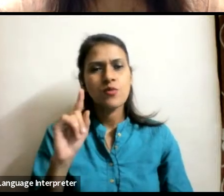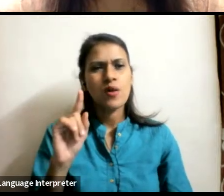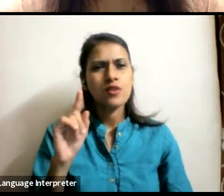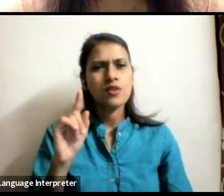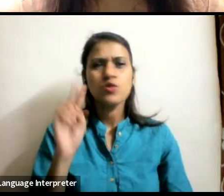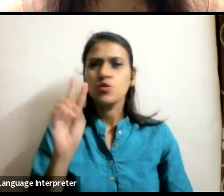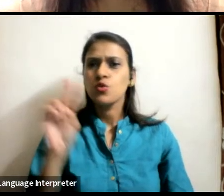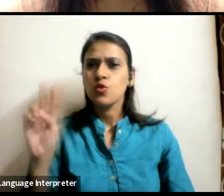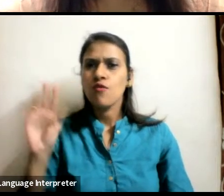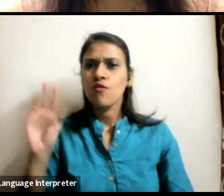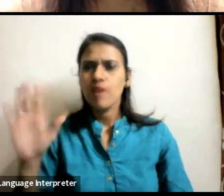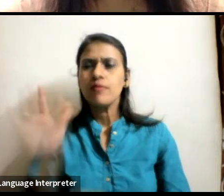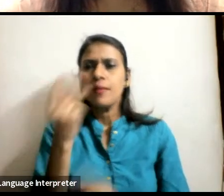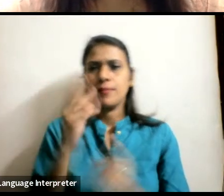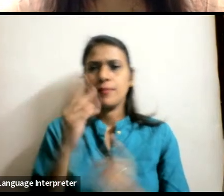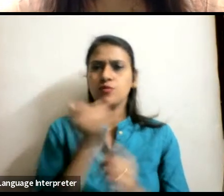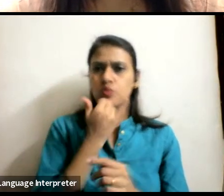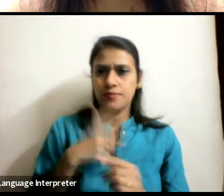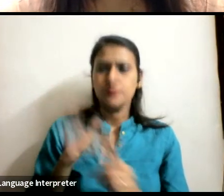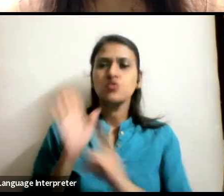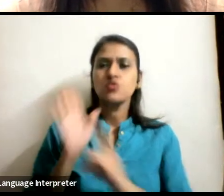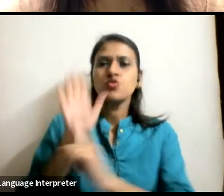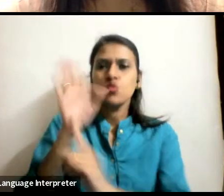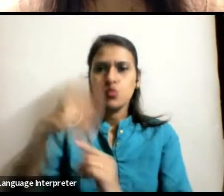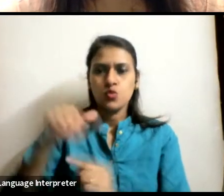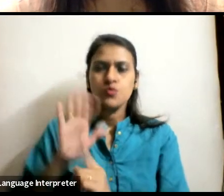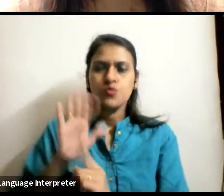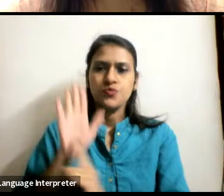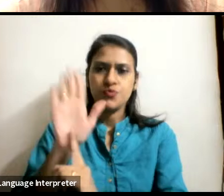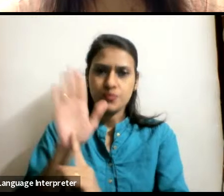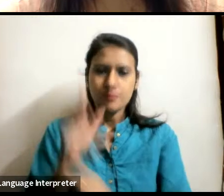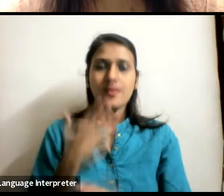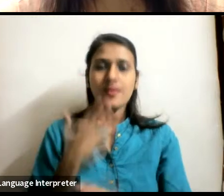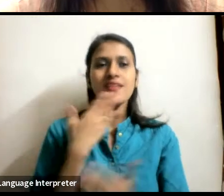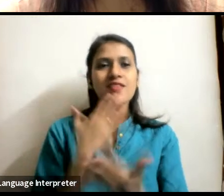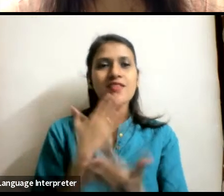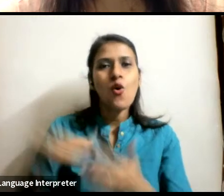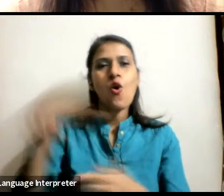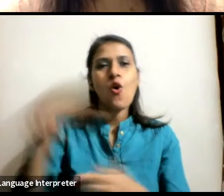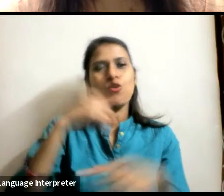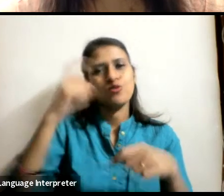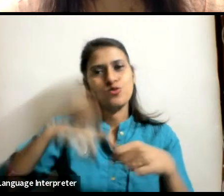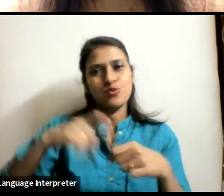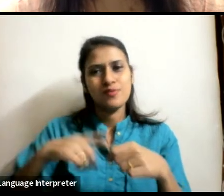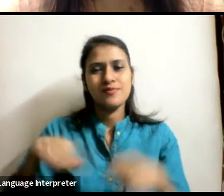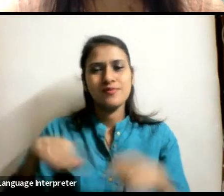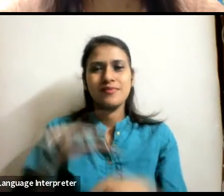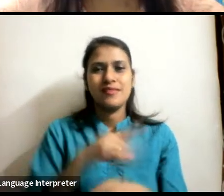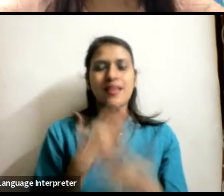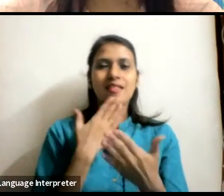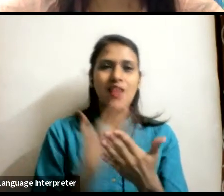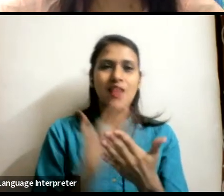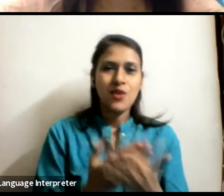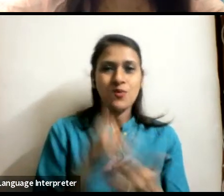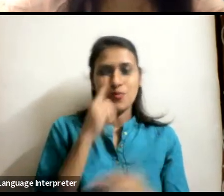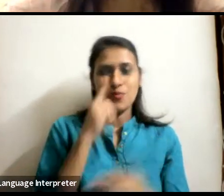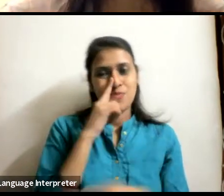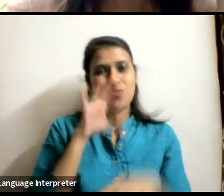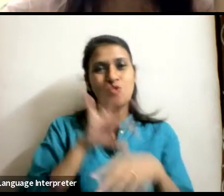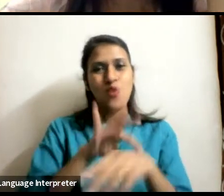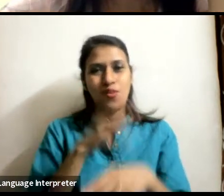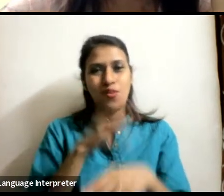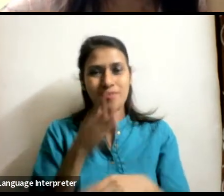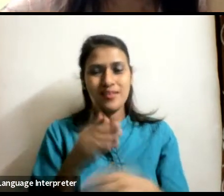08066019225 पे. Thank you again for joining, and thank you to Dr. Jayanti, Preeti, and Dr.